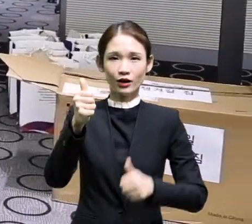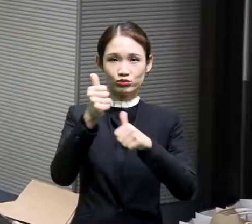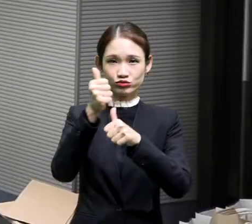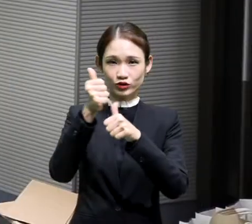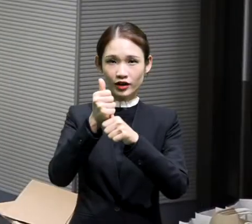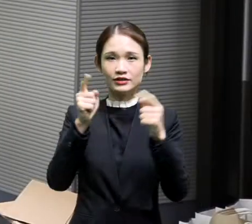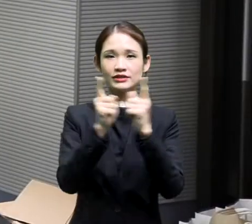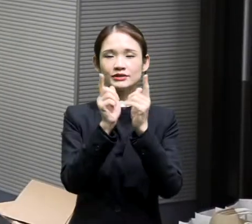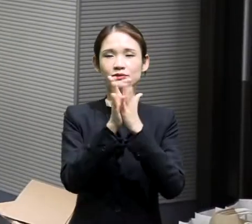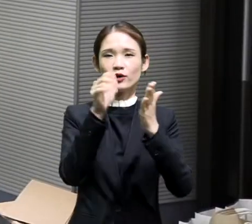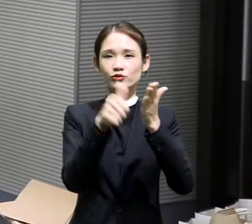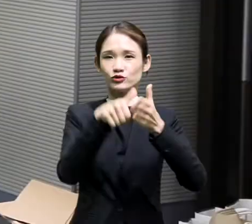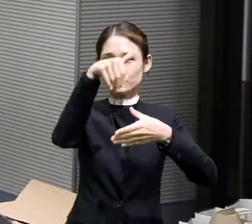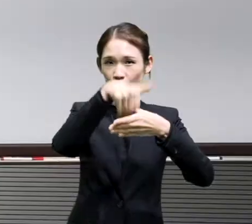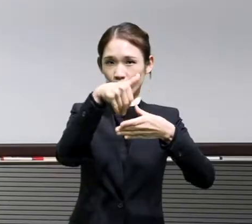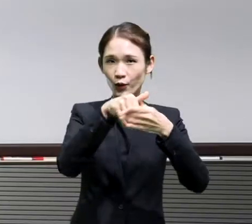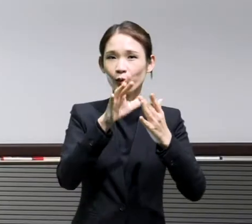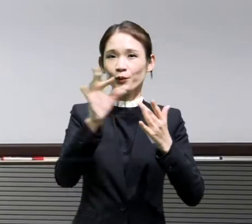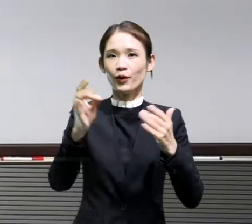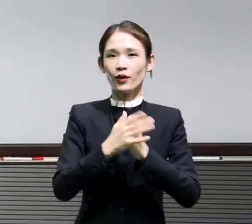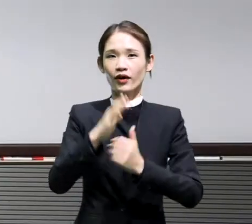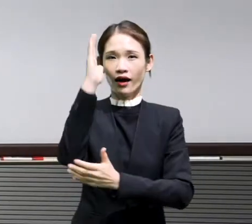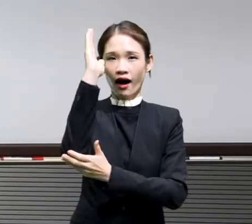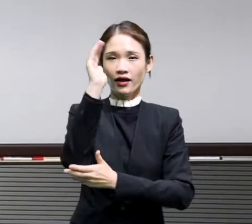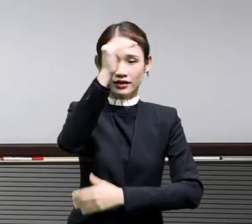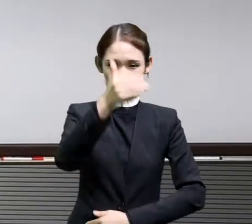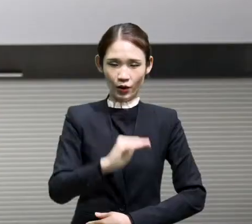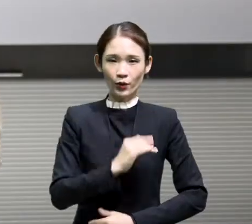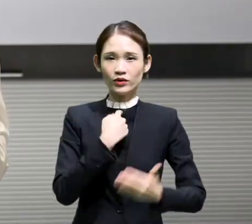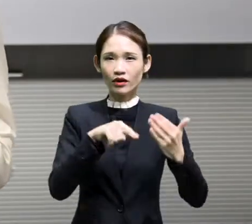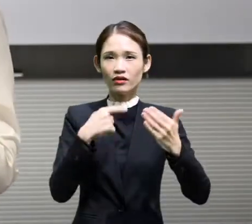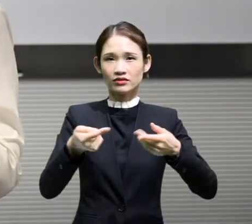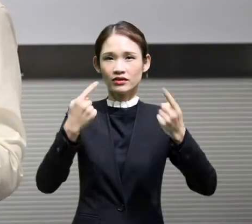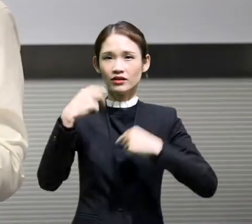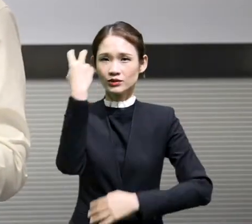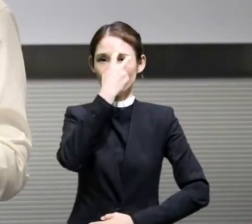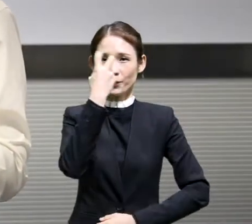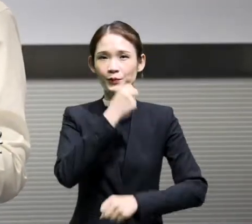단장과 부단장을 직접 투표로 선출하고 강의 내용들도 점검했습니다.